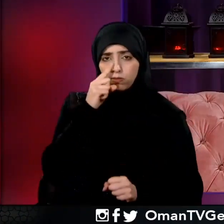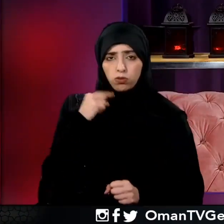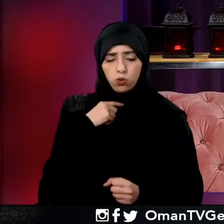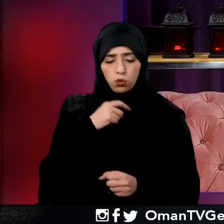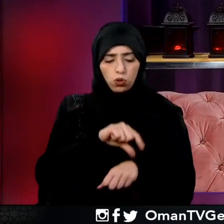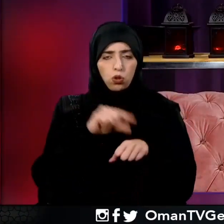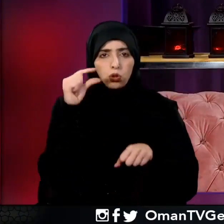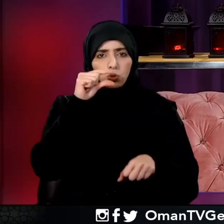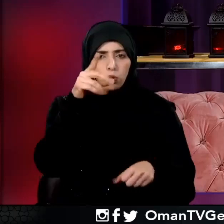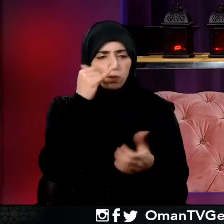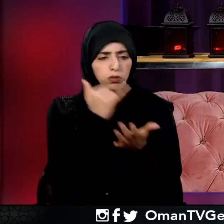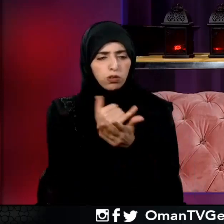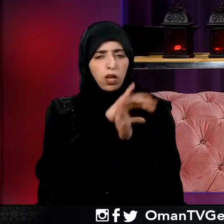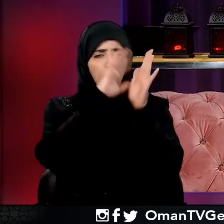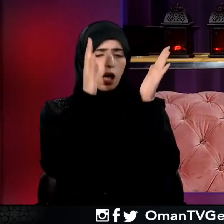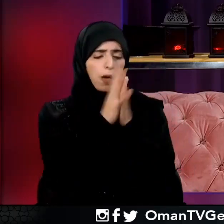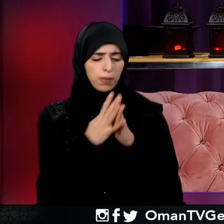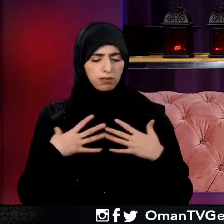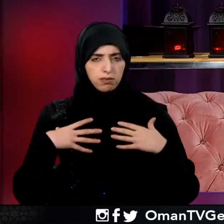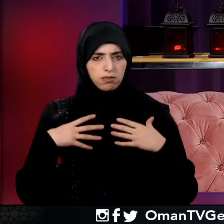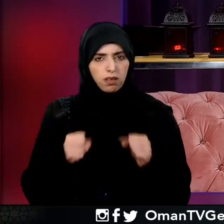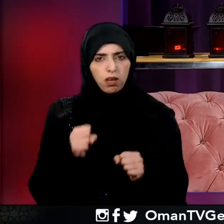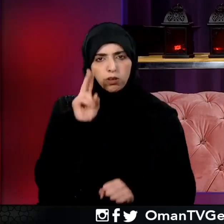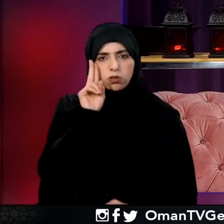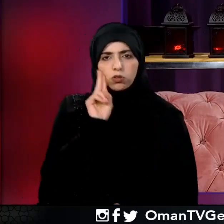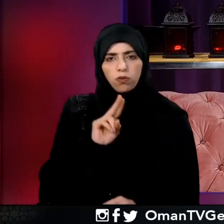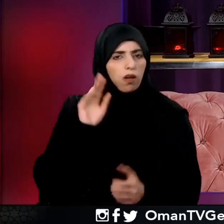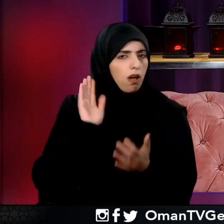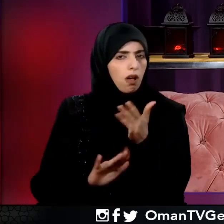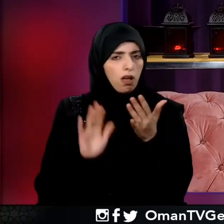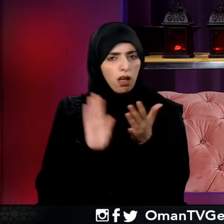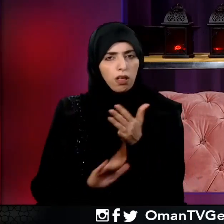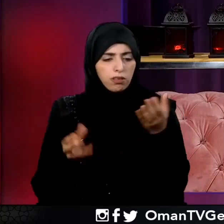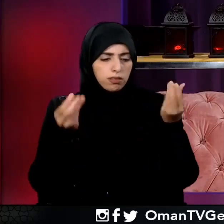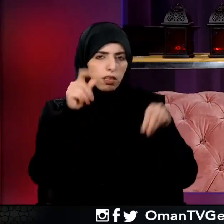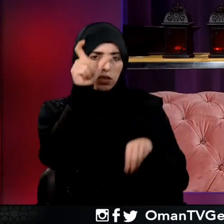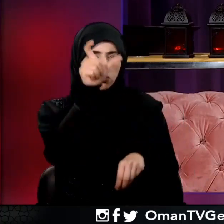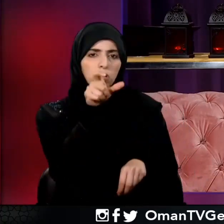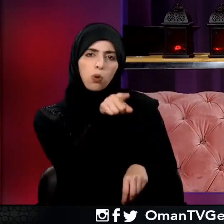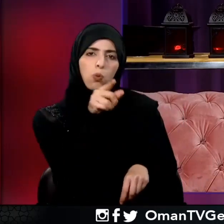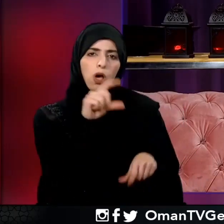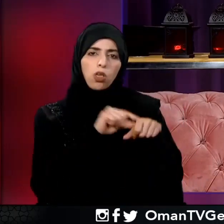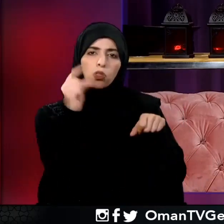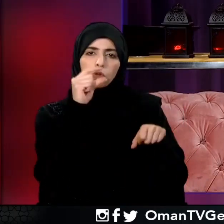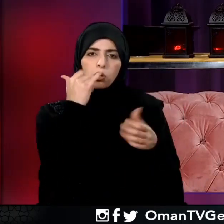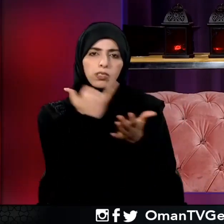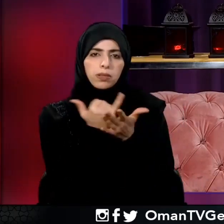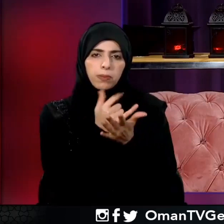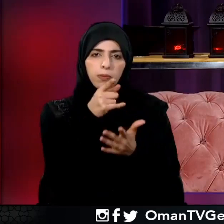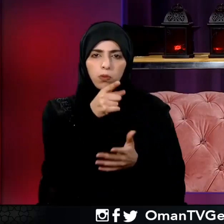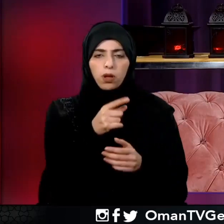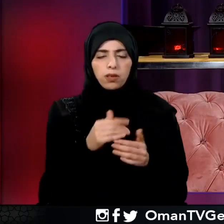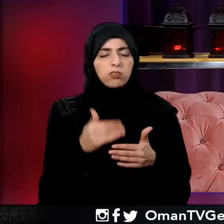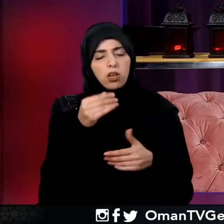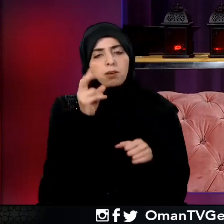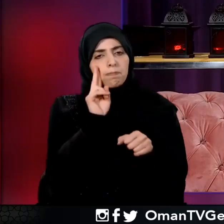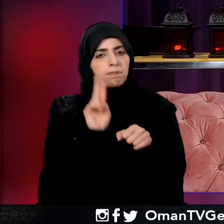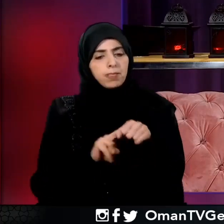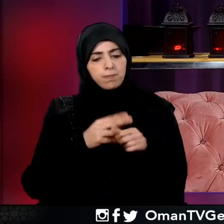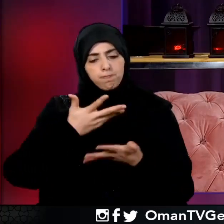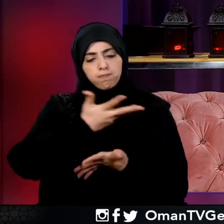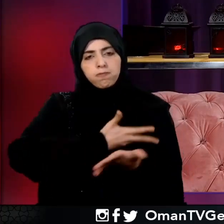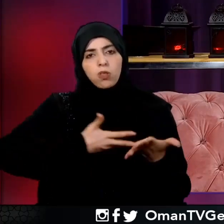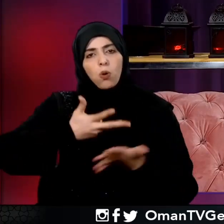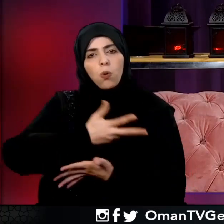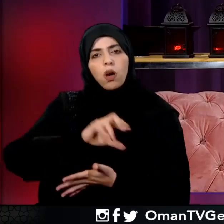والحنجرة مع هذه الجائحة ومع كل هذه الإحصائيات التي تشير إلى أنكم أكثر عرضة نتيجة الأعراض. سأعود لك دكتور،